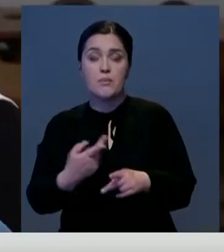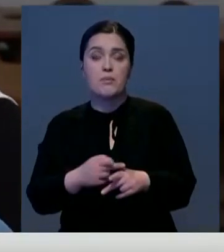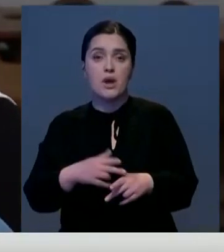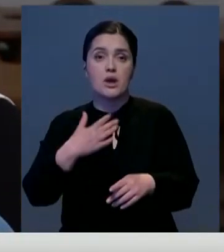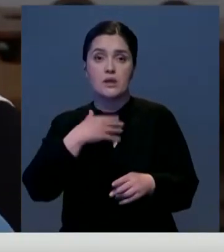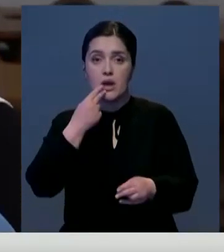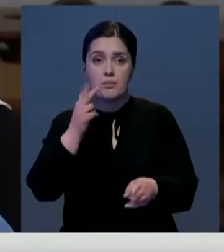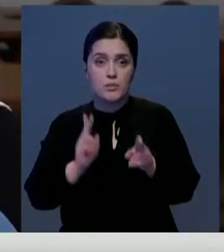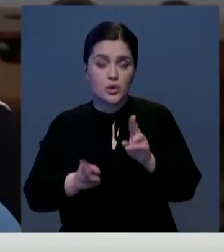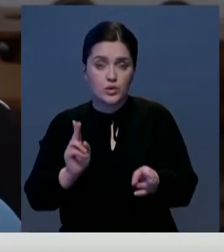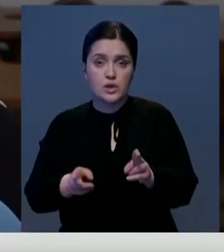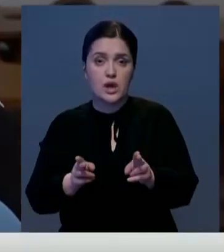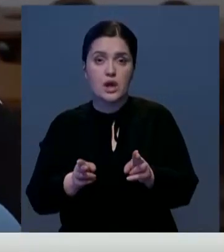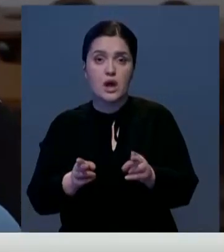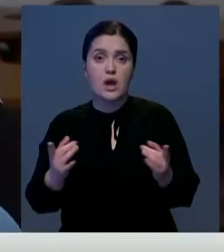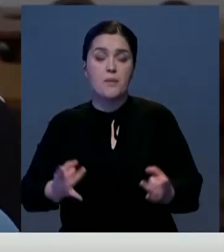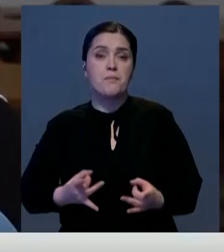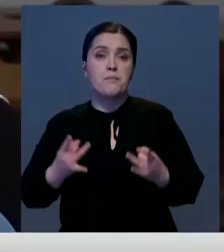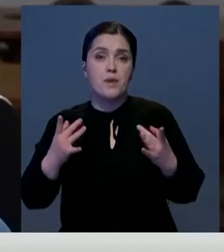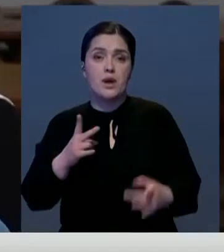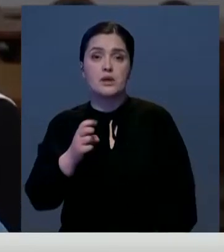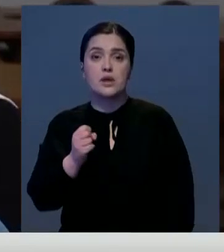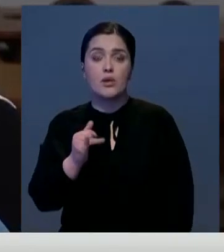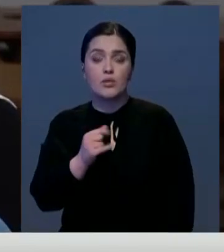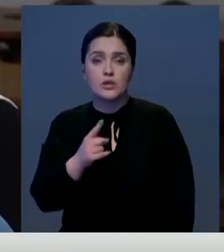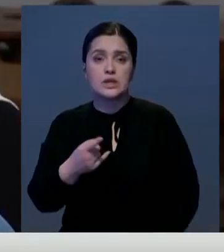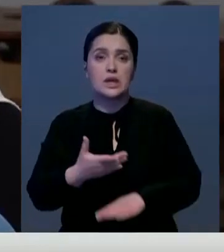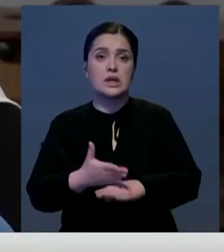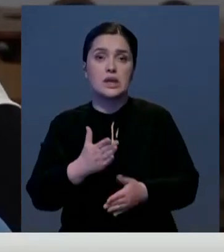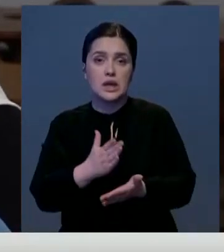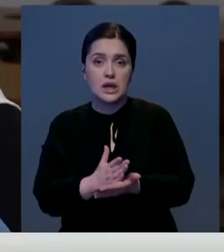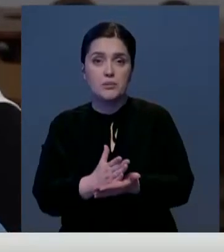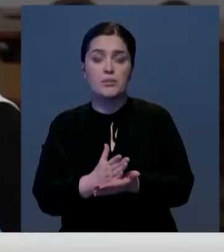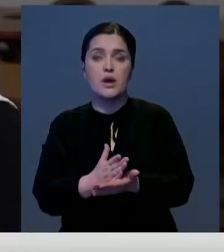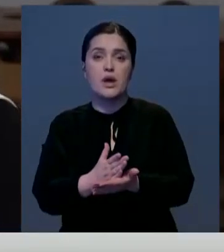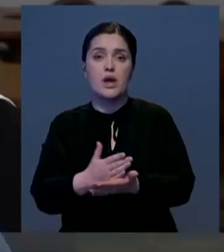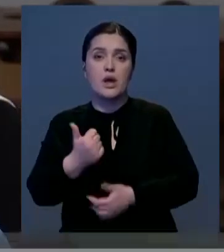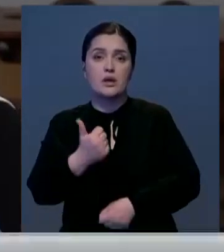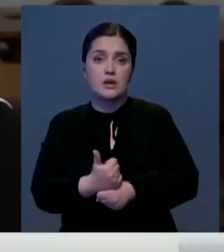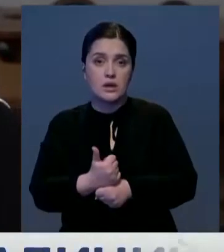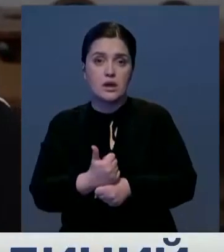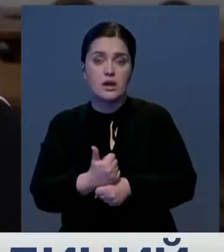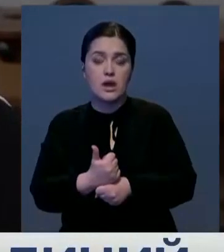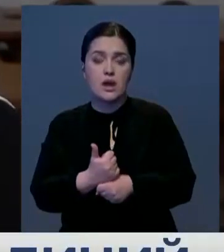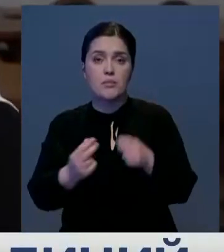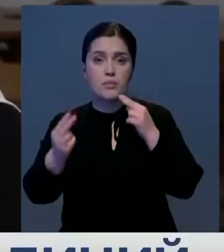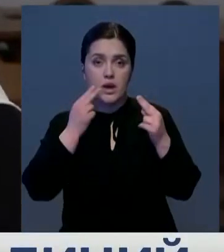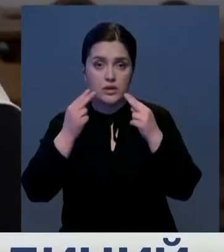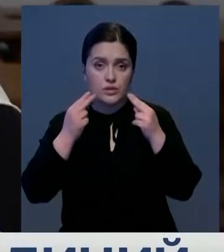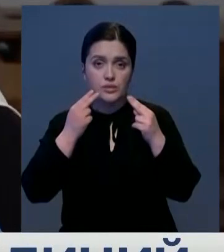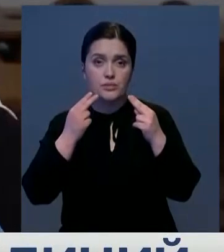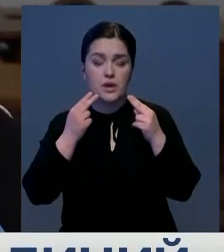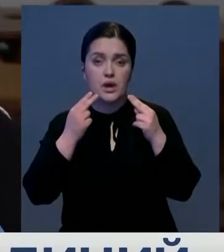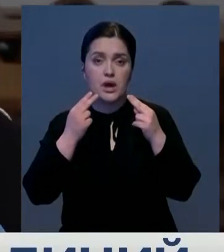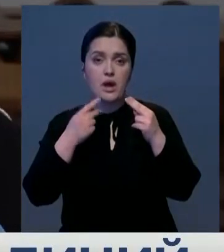Как же без него в праздничный Наурыз? Это хлеб, да, это самый основной продукт наш. Мы